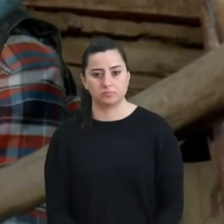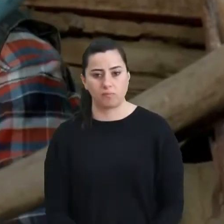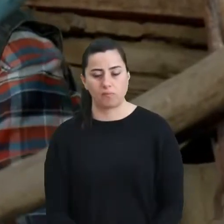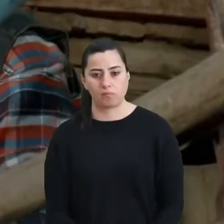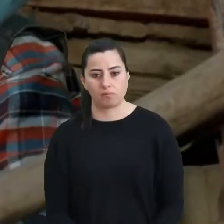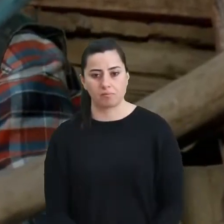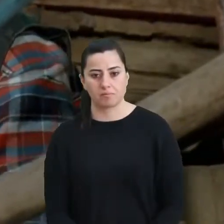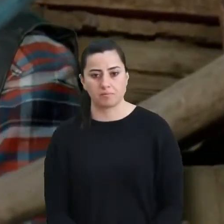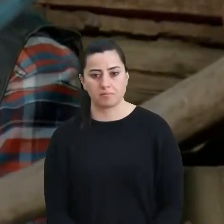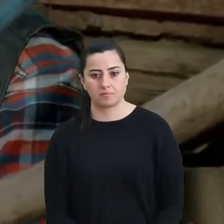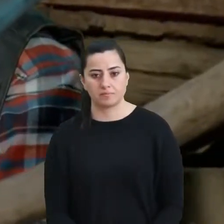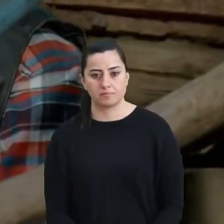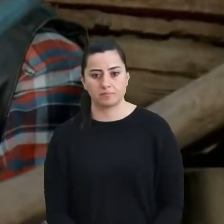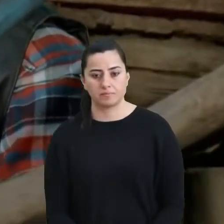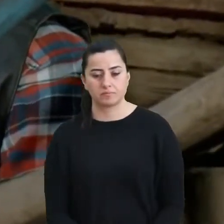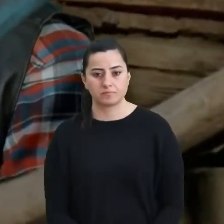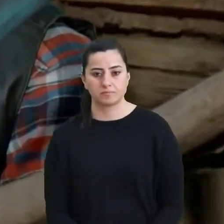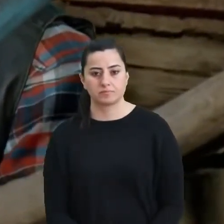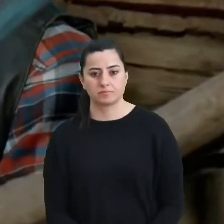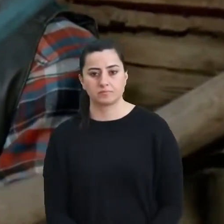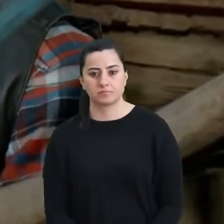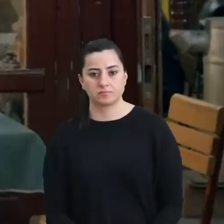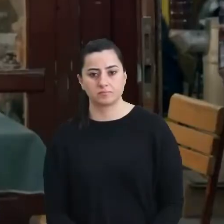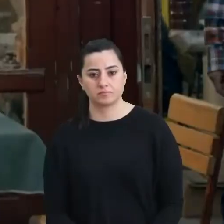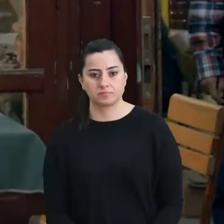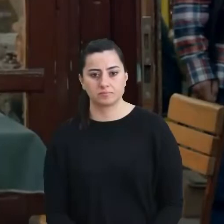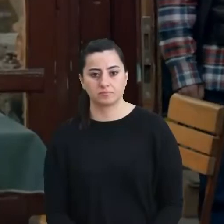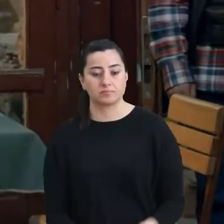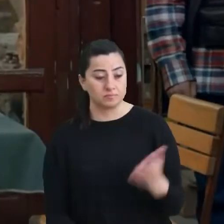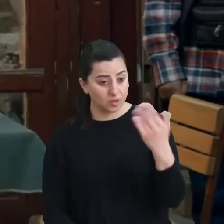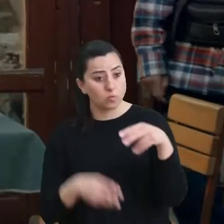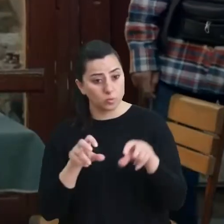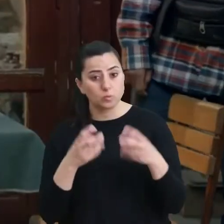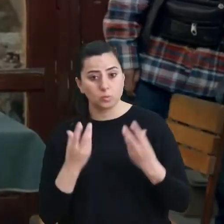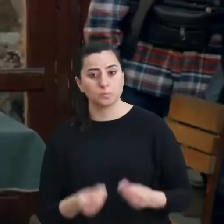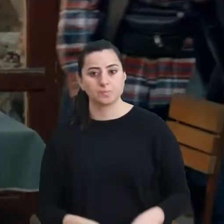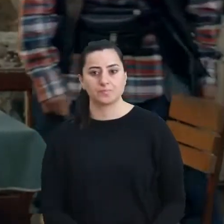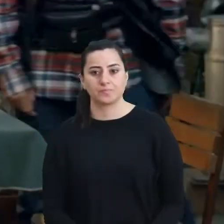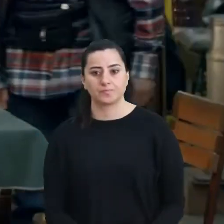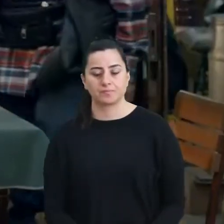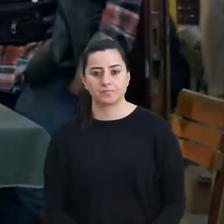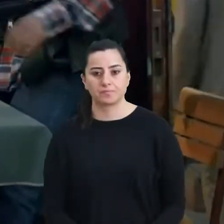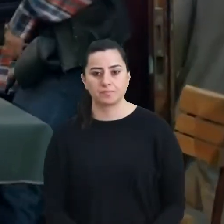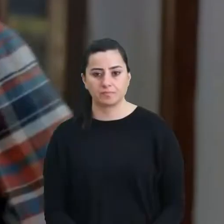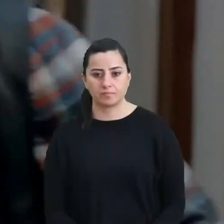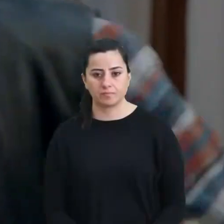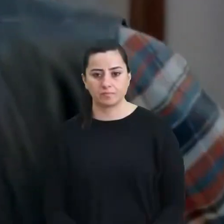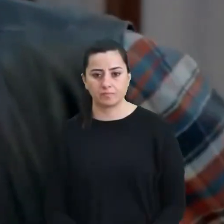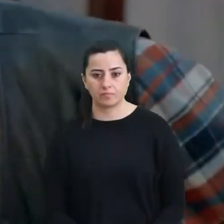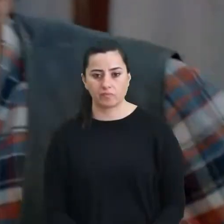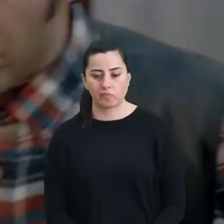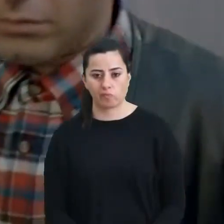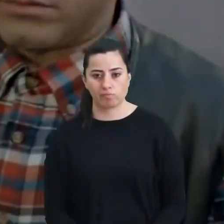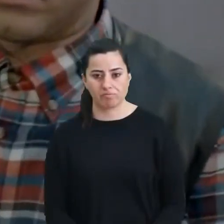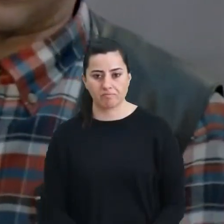oturmuş ayakkabılarını giyerken gözlerinden yaşlar süzülüyor. Ye buyur, otur bakayım. kahvede Halil'in karşısına